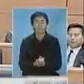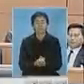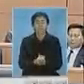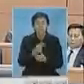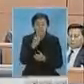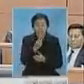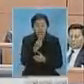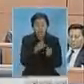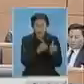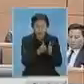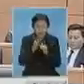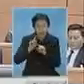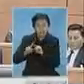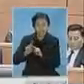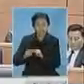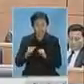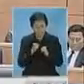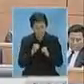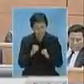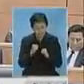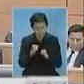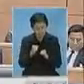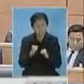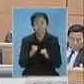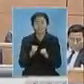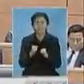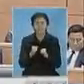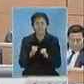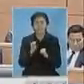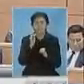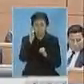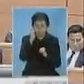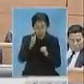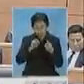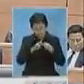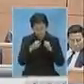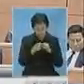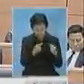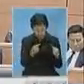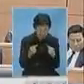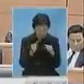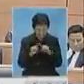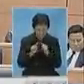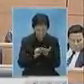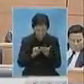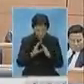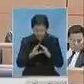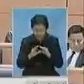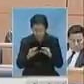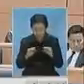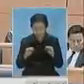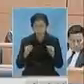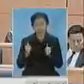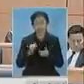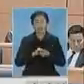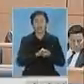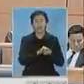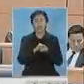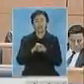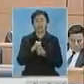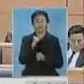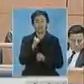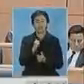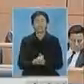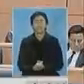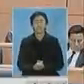ทุกคนทุกภาคส่วนพยายามที่จะขับเคลื่อนสถานการณ์ออกจากความขัดแย้งให้เกิดความปรองดองนายประสบ